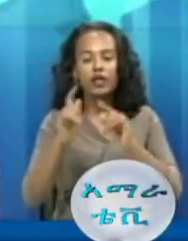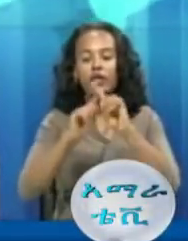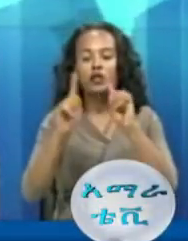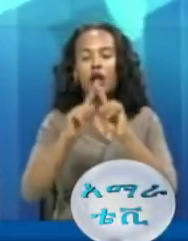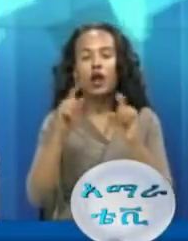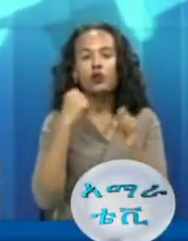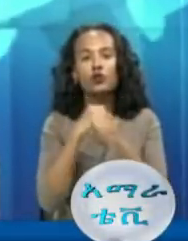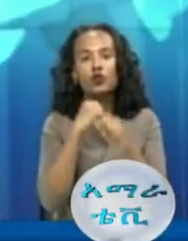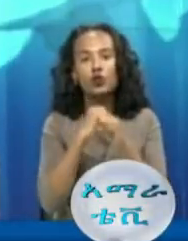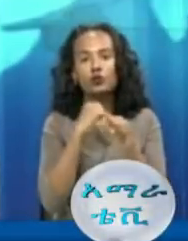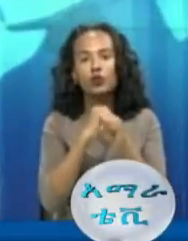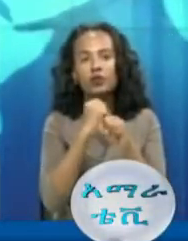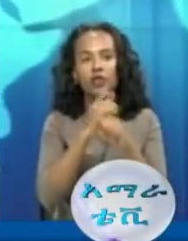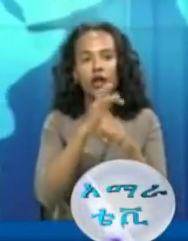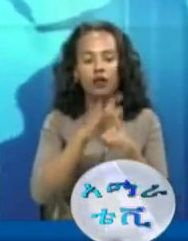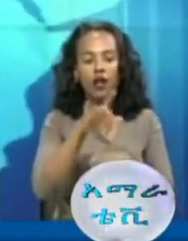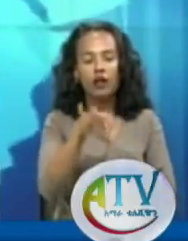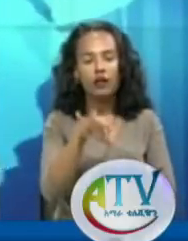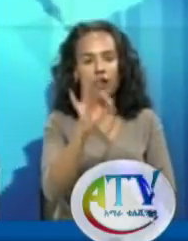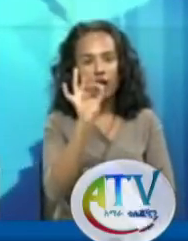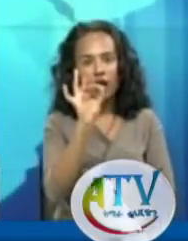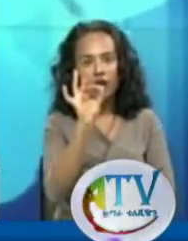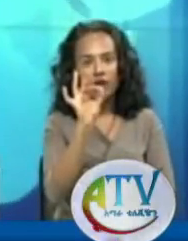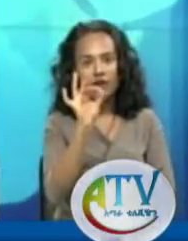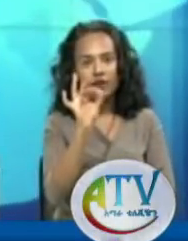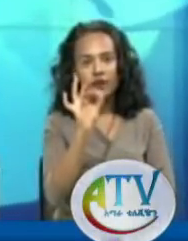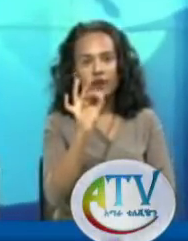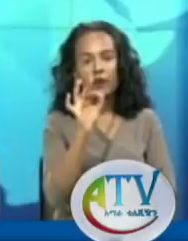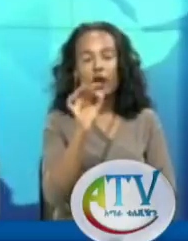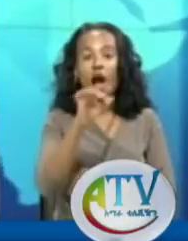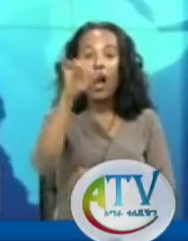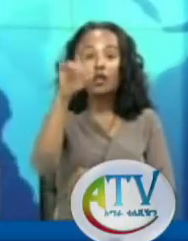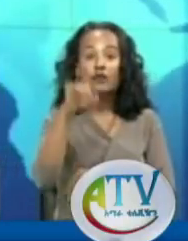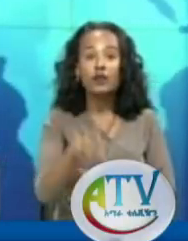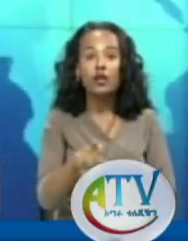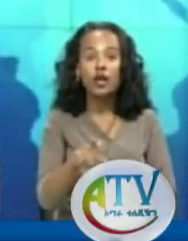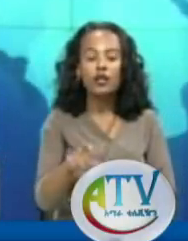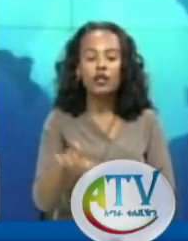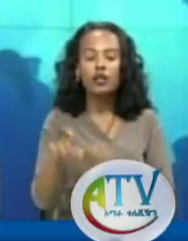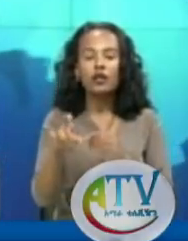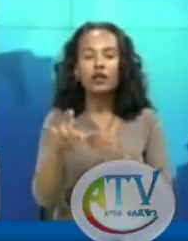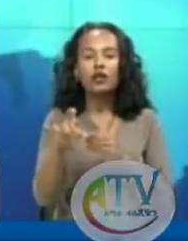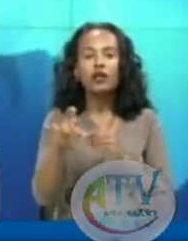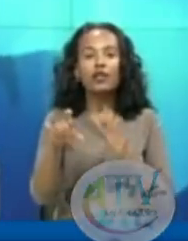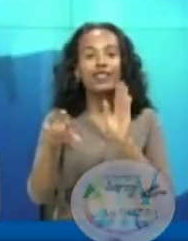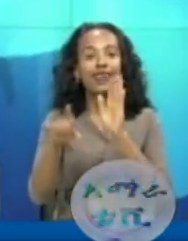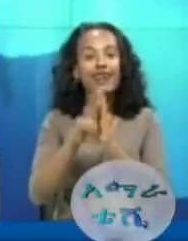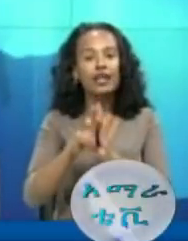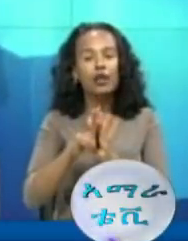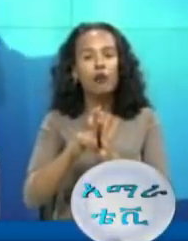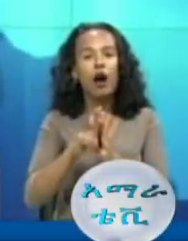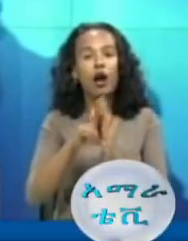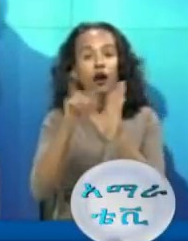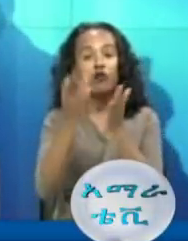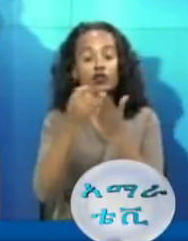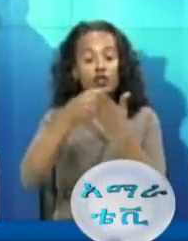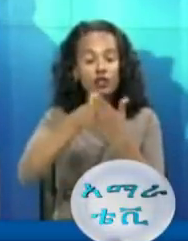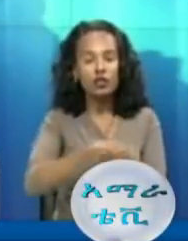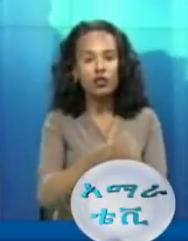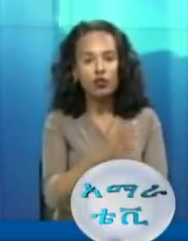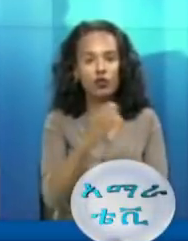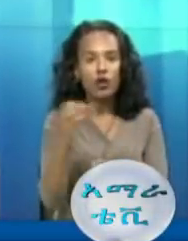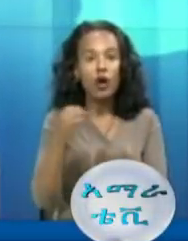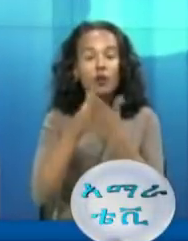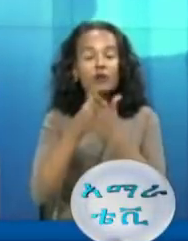ስራዎች በመሰራት ላይ ይገኛሉ። አስፈላጊ የህግ ማዕቀፎች የጸደቁና